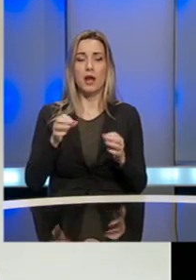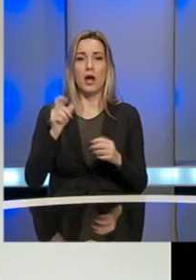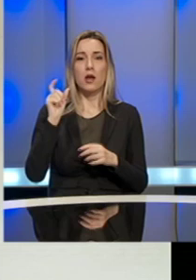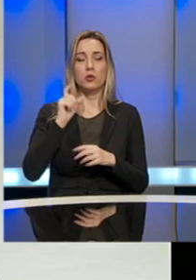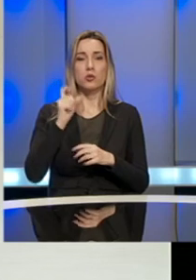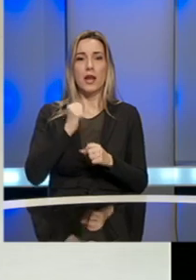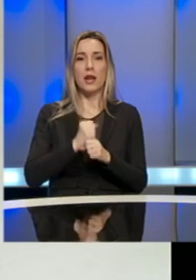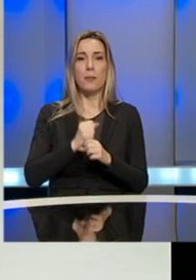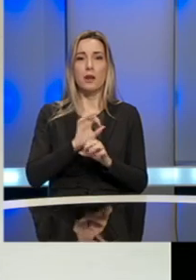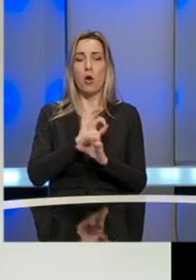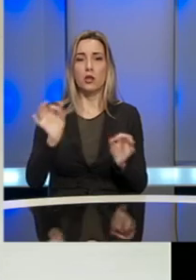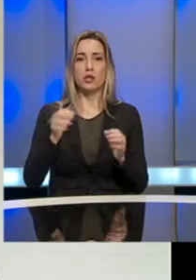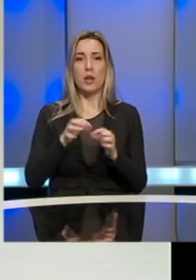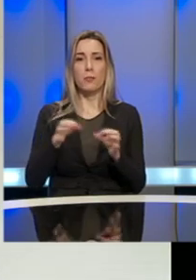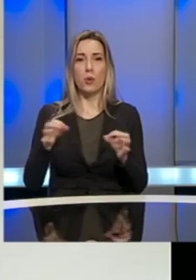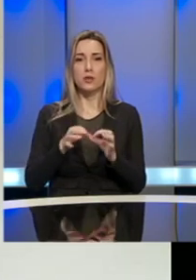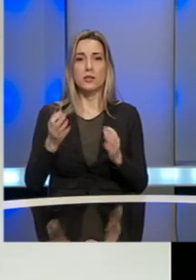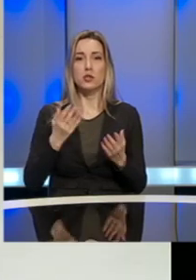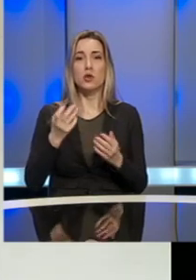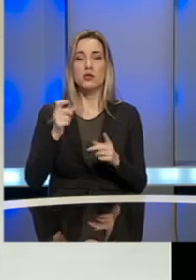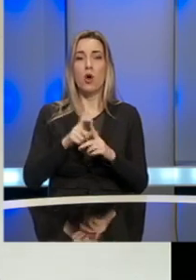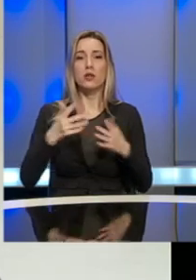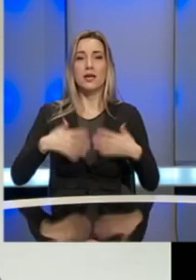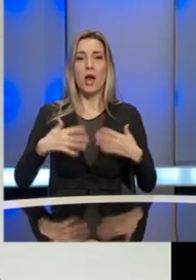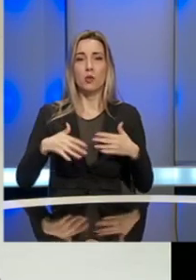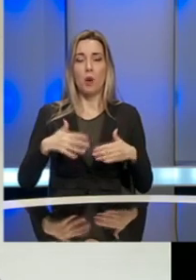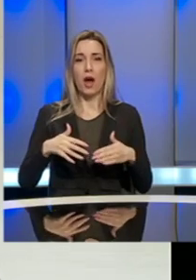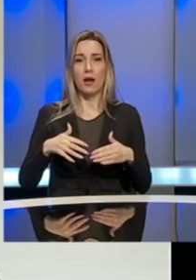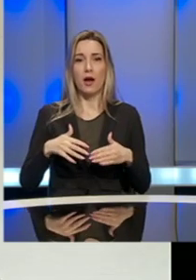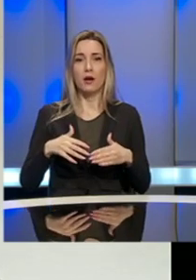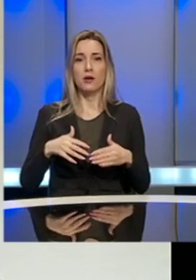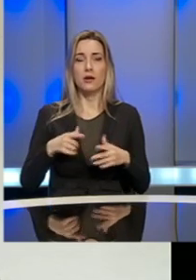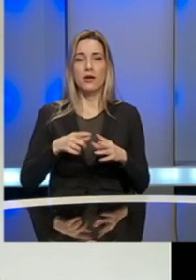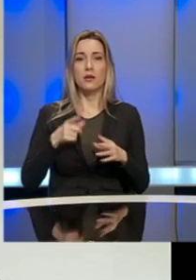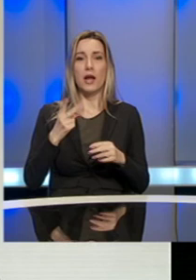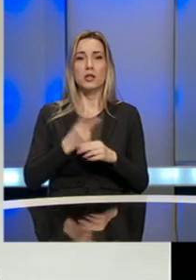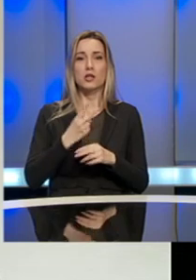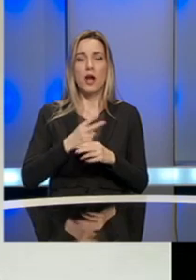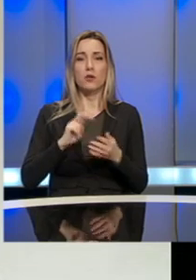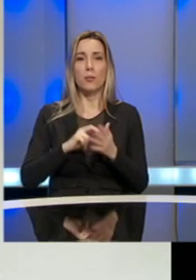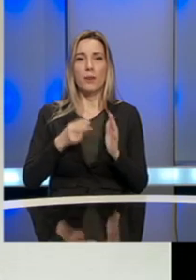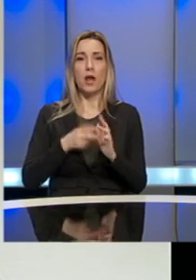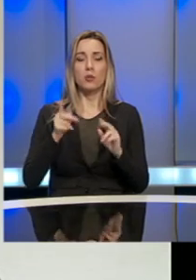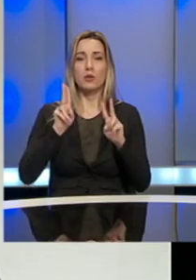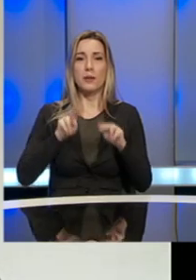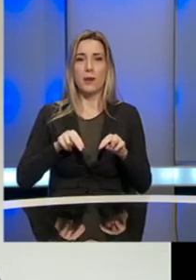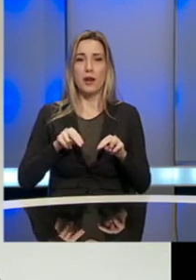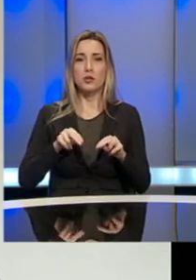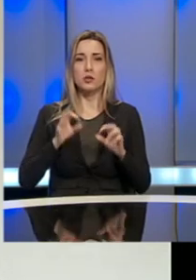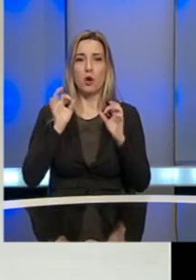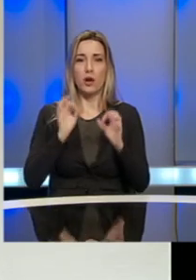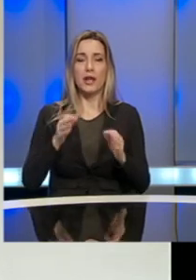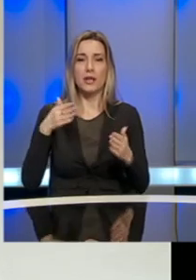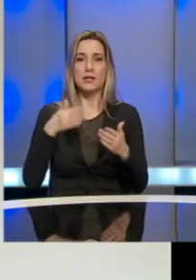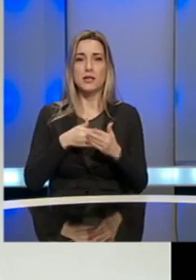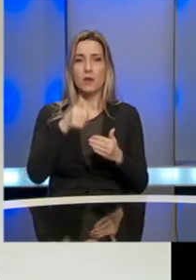napravila odlične poteze zato što su već od januara na državnom planu imali su konkretne